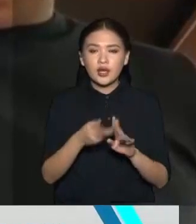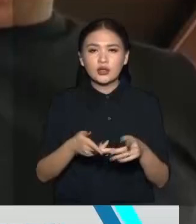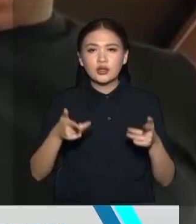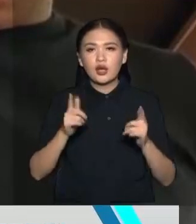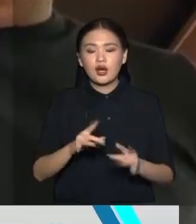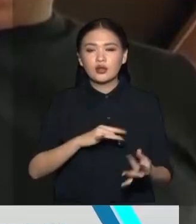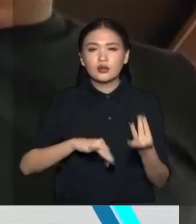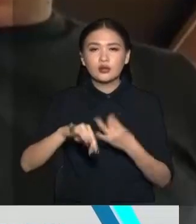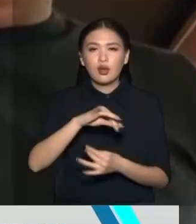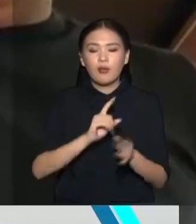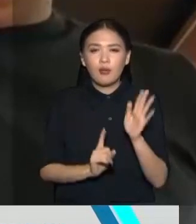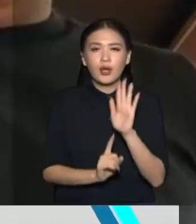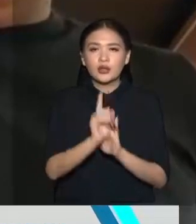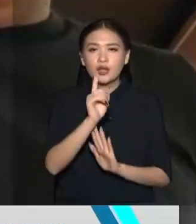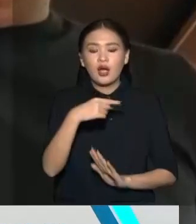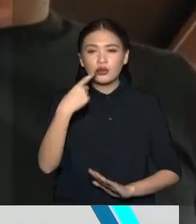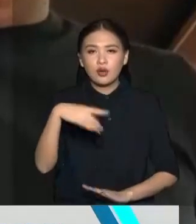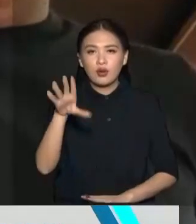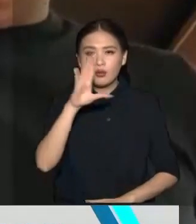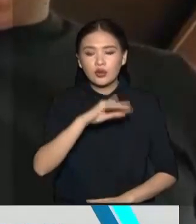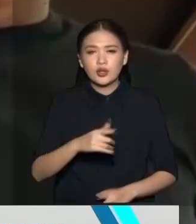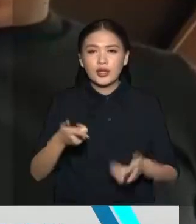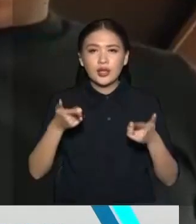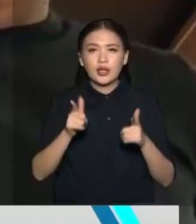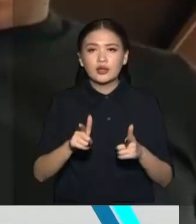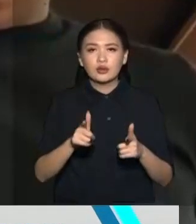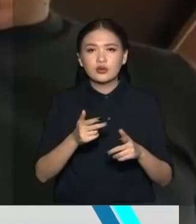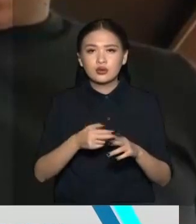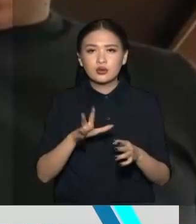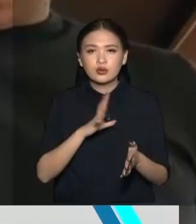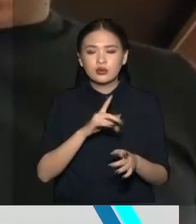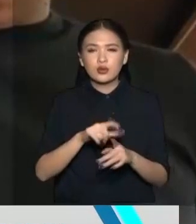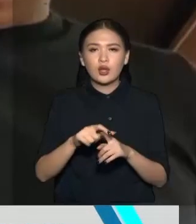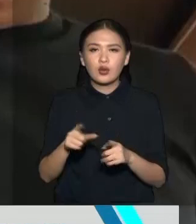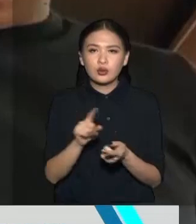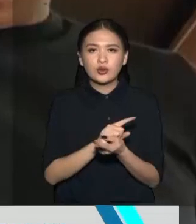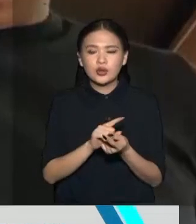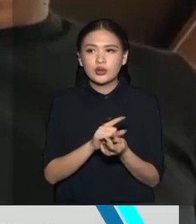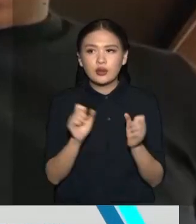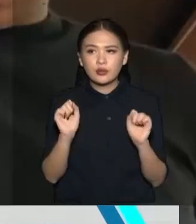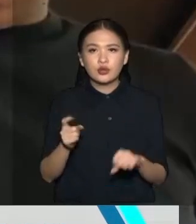келіссөздердің бастауы болады деп айта аламыз ба? Жаңа келіссөздердің қандай өзгерістер күтеміз?